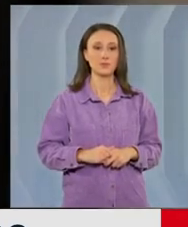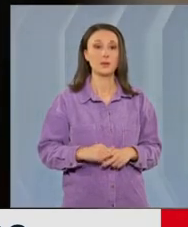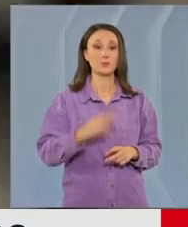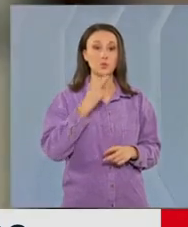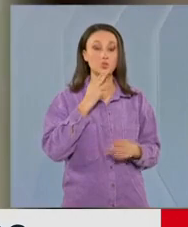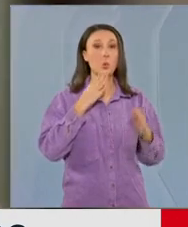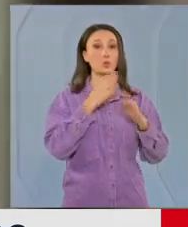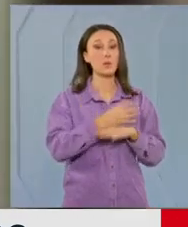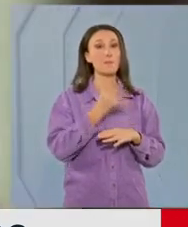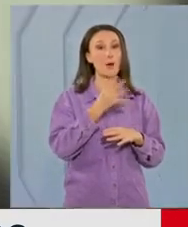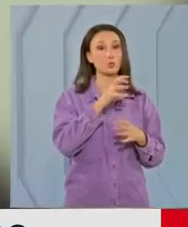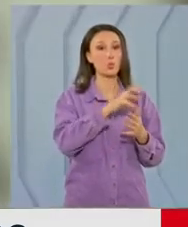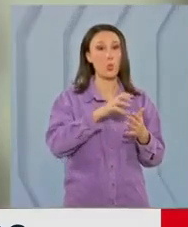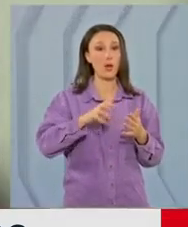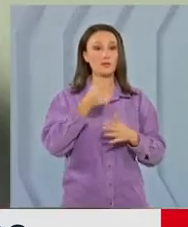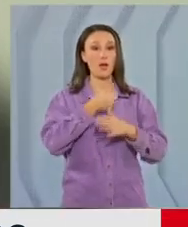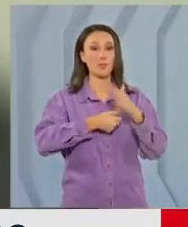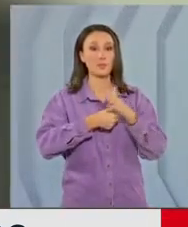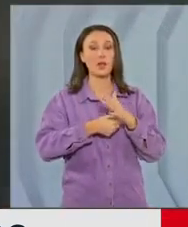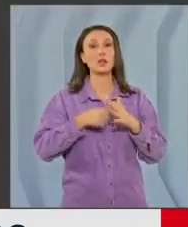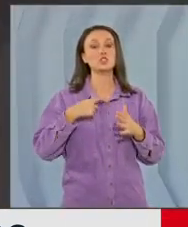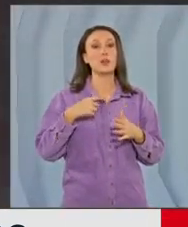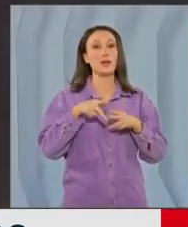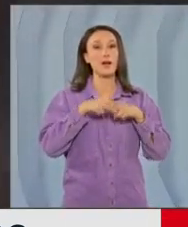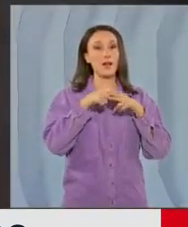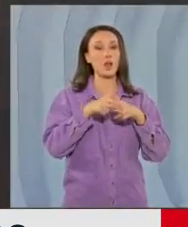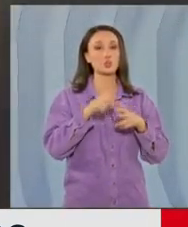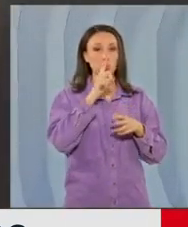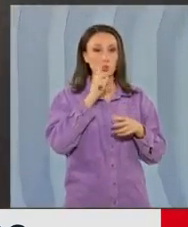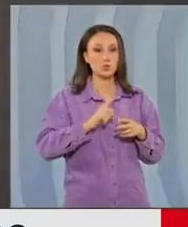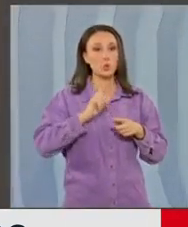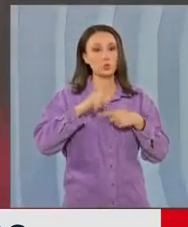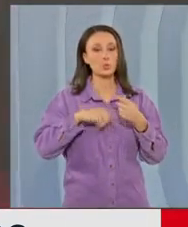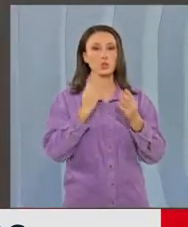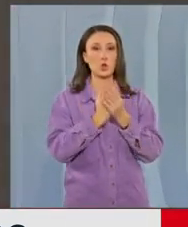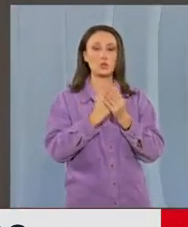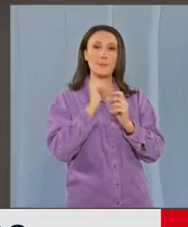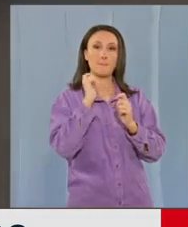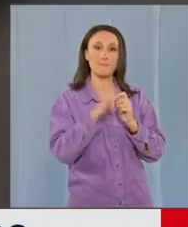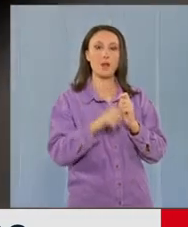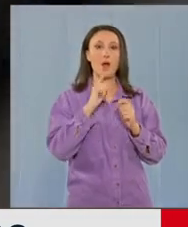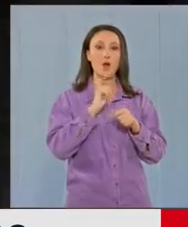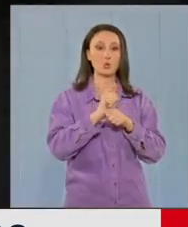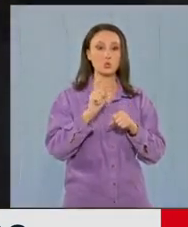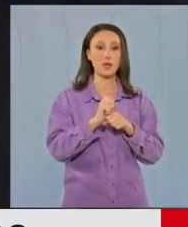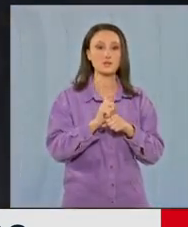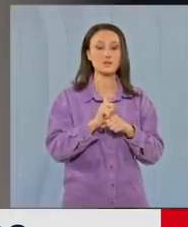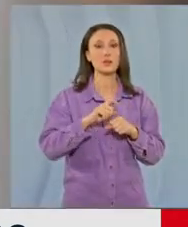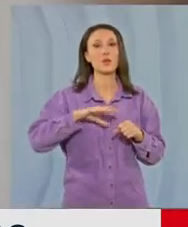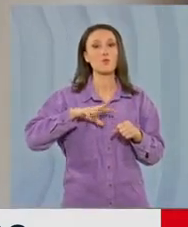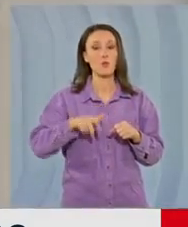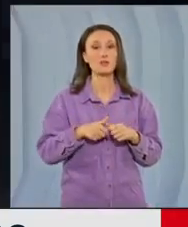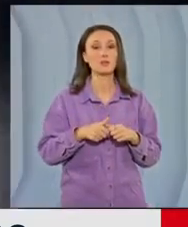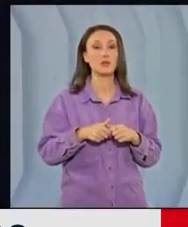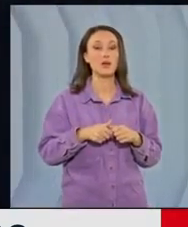Polițiștii au descins la 4 locații din capitală și județele Călăraș și Buzău în urma unui dosar penal sub acuzații de delapidare.